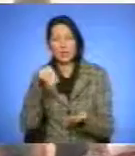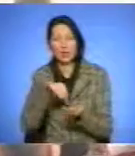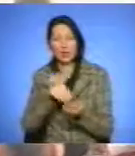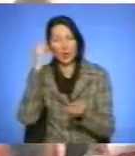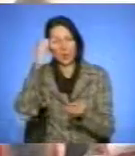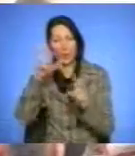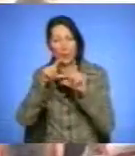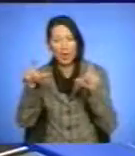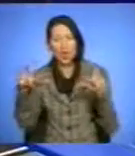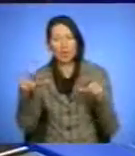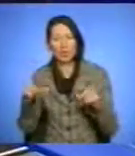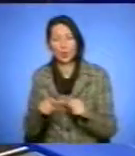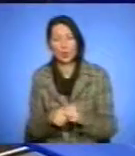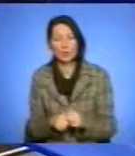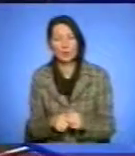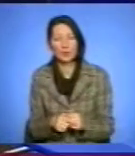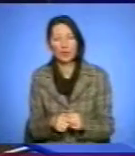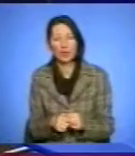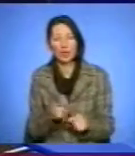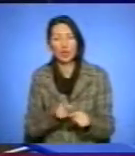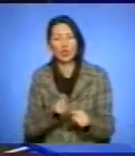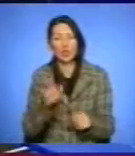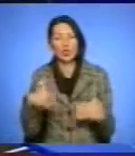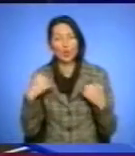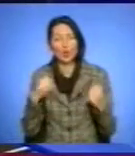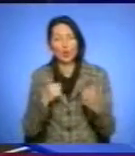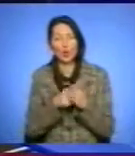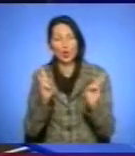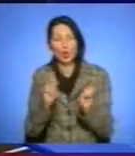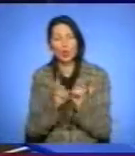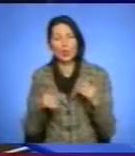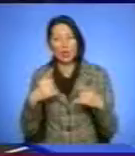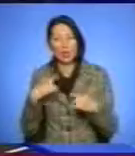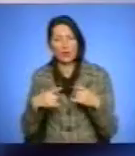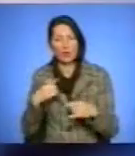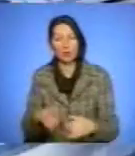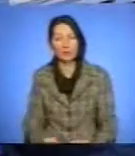меморіальна дошка. На цьому будьте здорові. До зустрічі в ефірі.